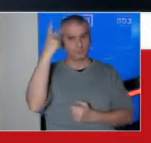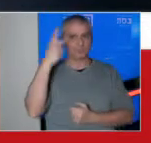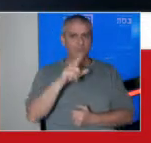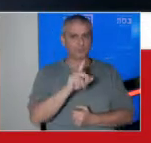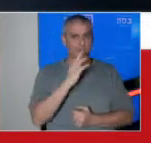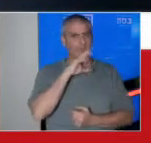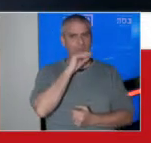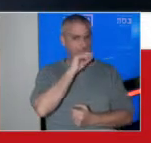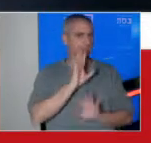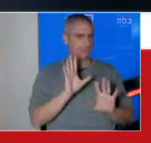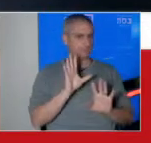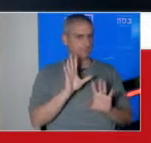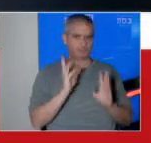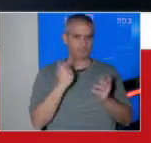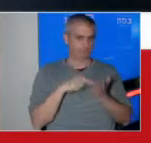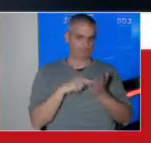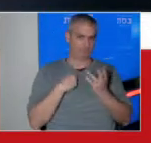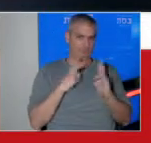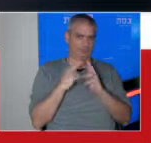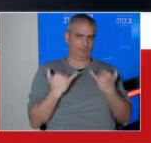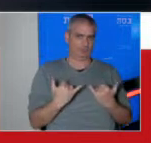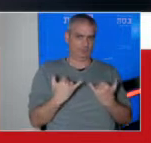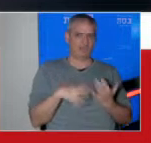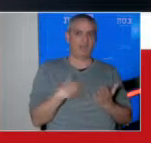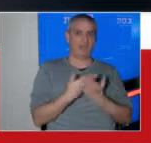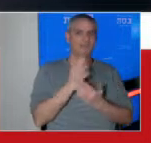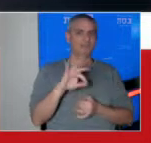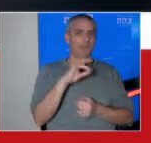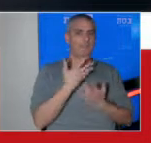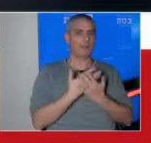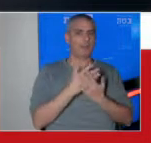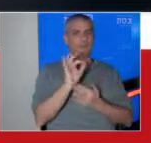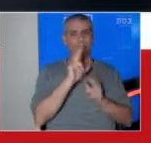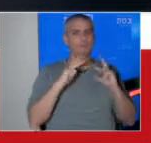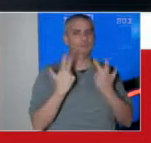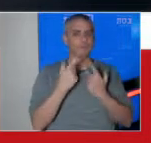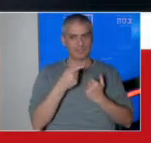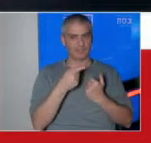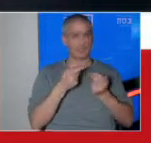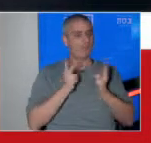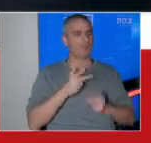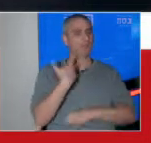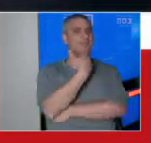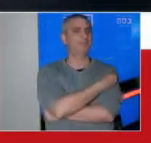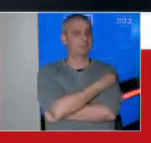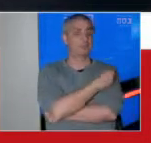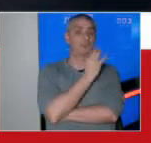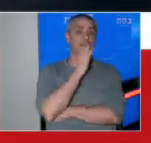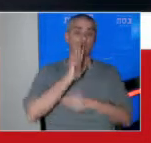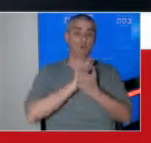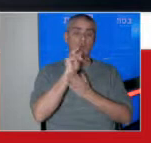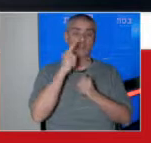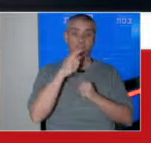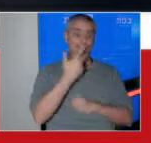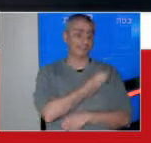בואו נדבר לשם העניין שהתכנסנו, וההצעה שלכם, ההמלצה שלכם של הצוות, לאפשר חיסון מגיל 18